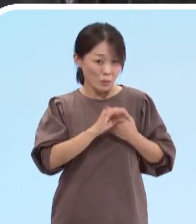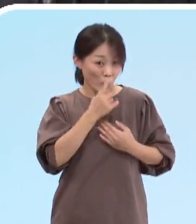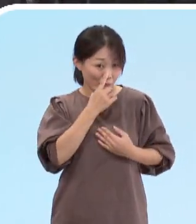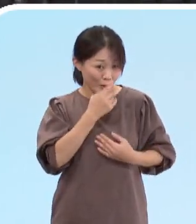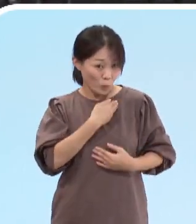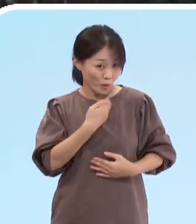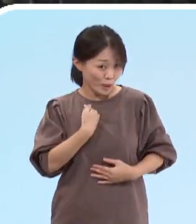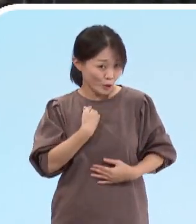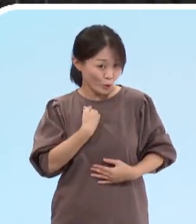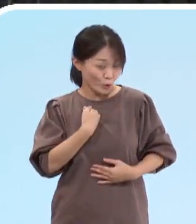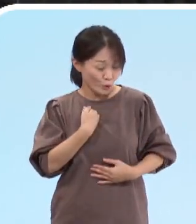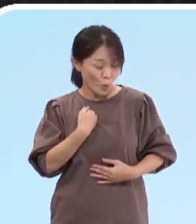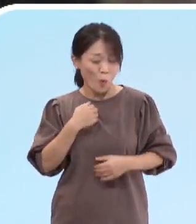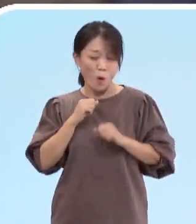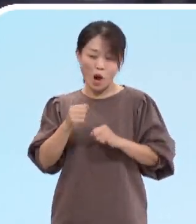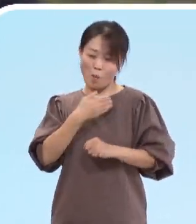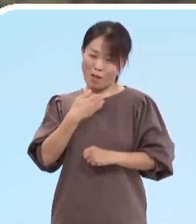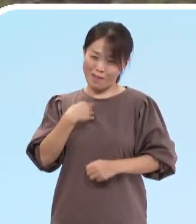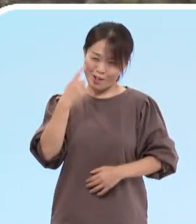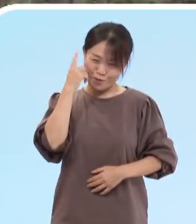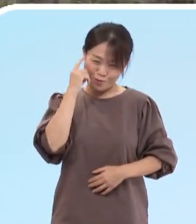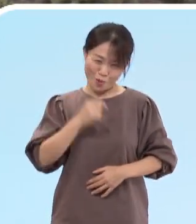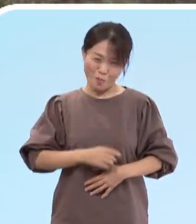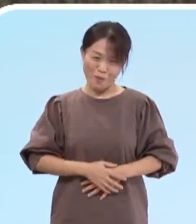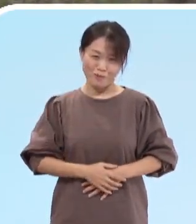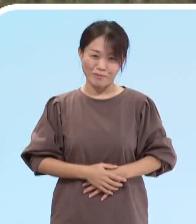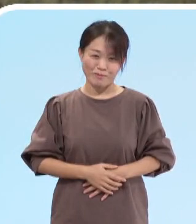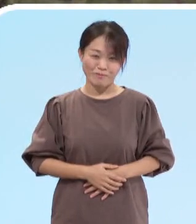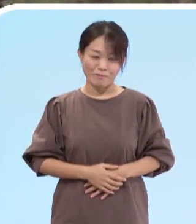もし私とか、 あ、やればできるでしょ